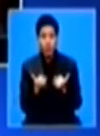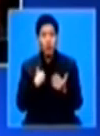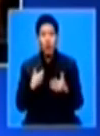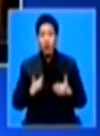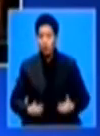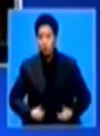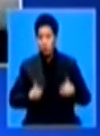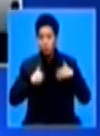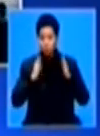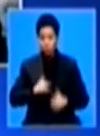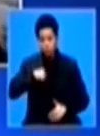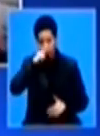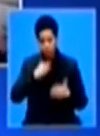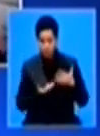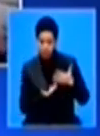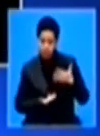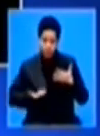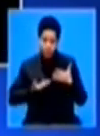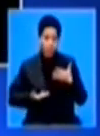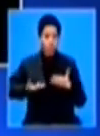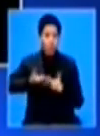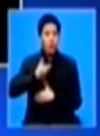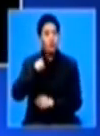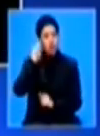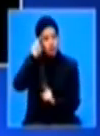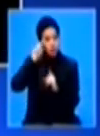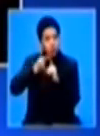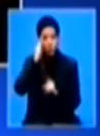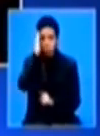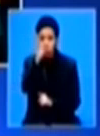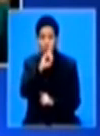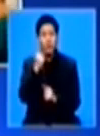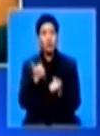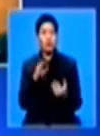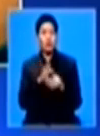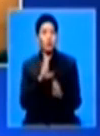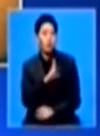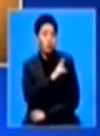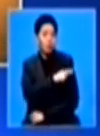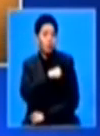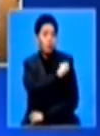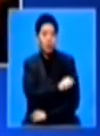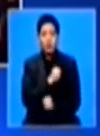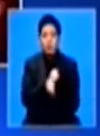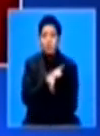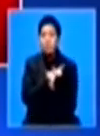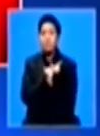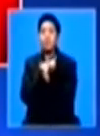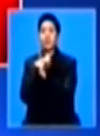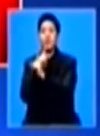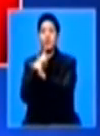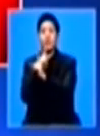คะร่วมใจการแสดงความกตัญญูกตเวทีน้อมรำลึกถึงพระมหากรุณาธิคุณและแสดงความจงรัก